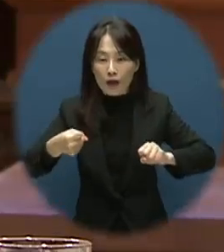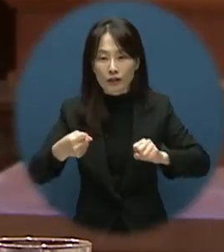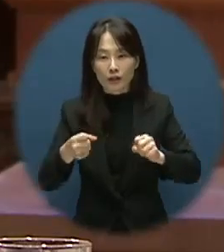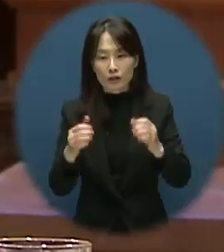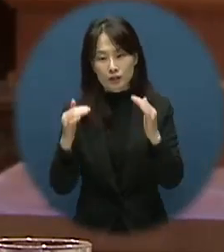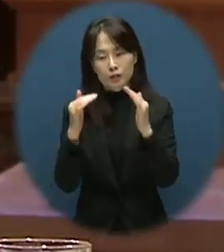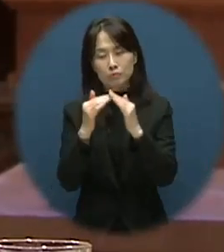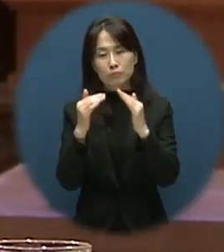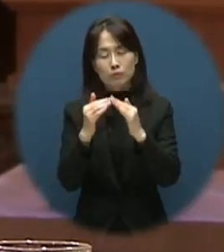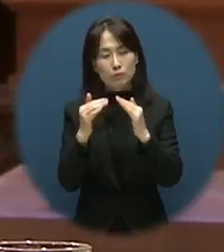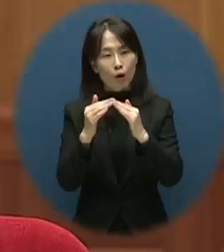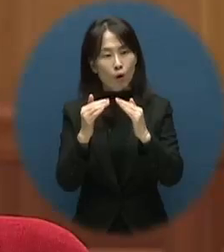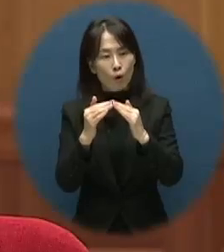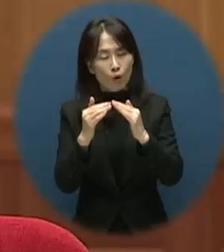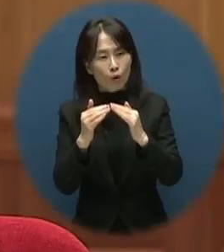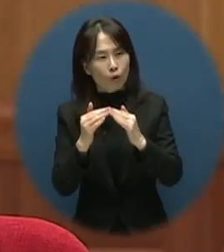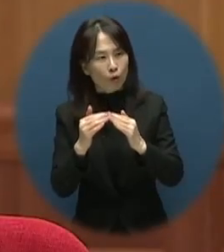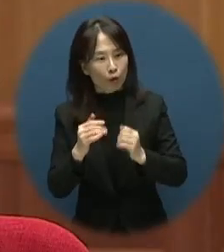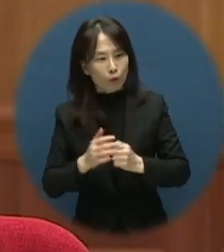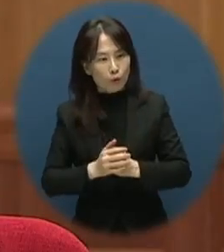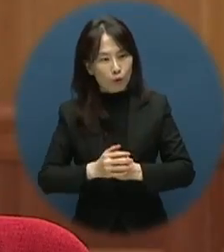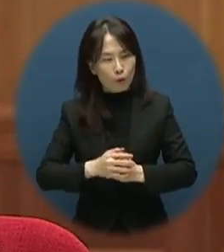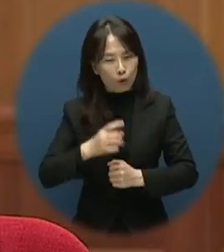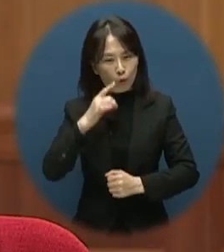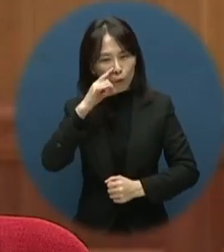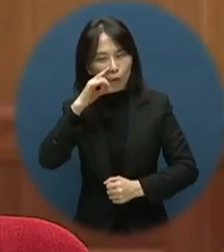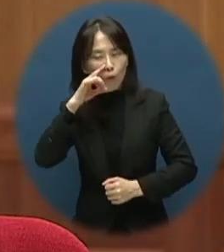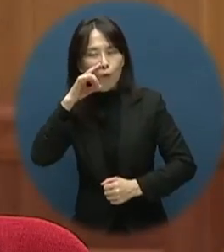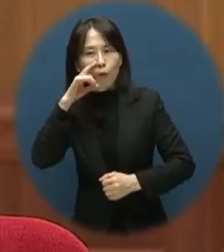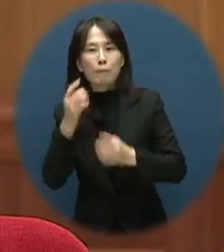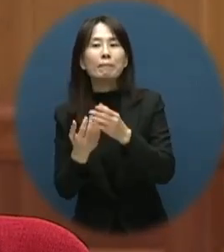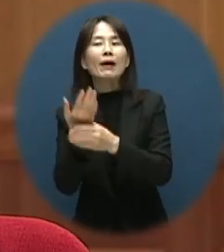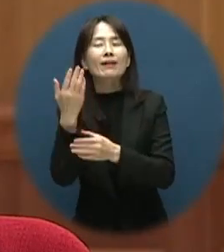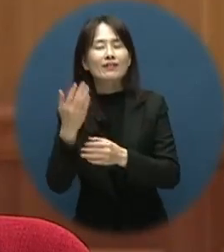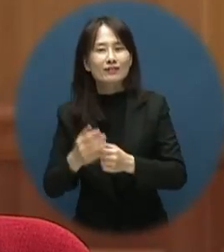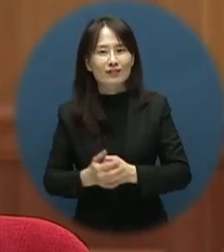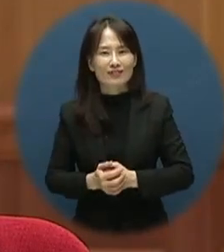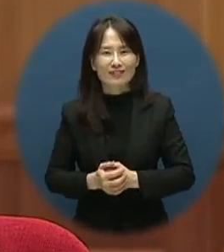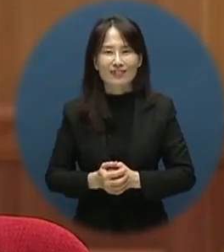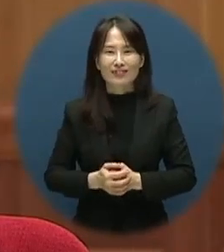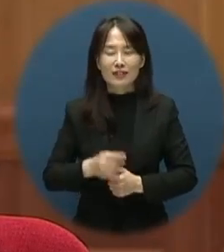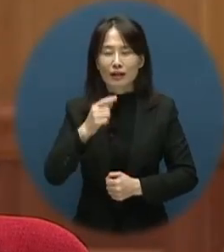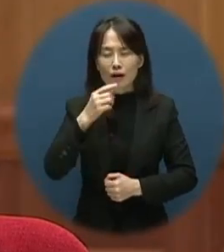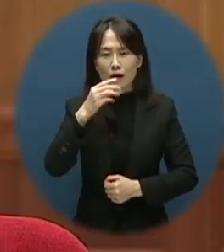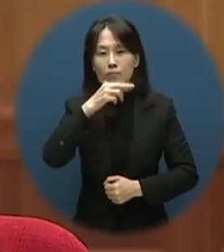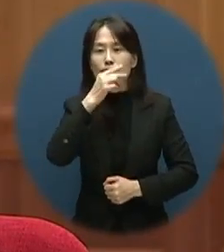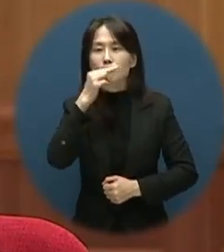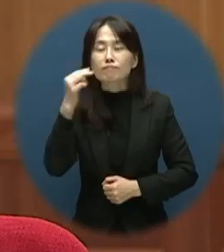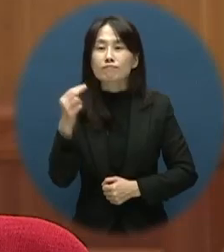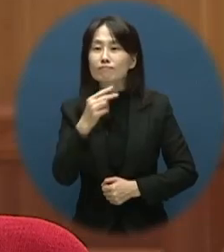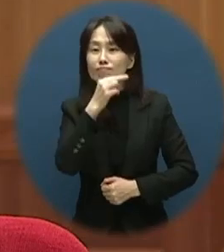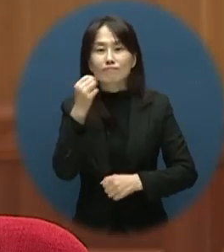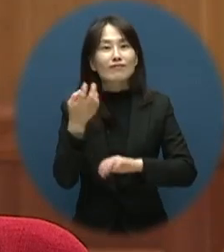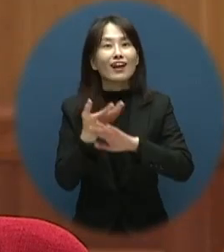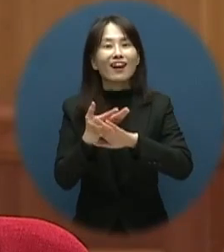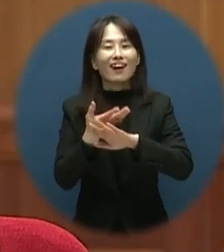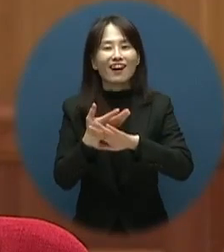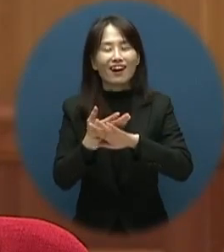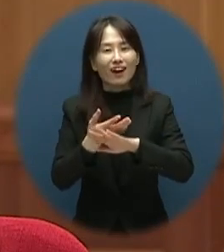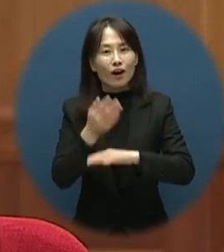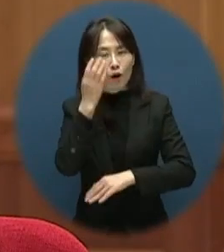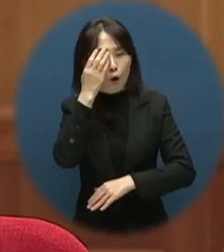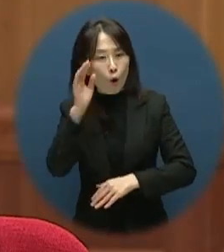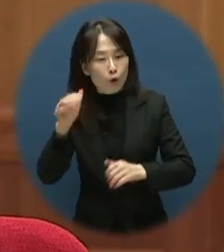특이하잖아. 한의원에서. 한약 냄새. 한약 냄새도 나고, 우리한테 굉장히 낯선 분위기. 향기도 그렇고, 뭐.